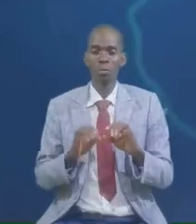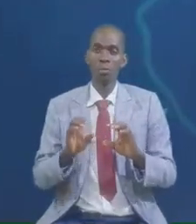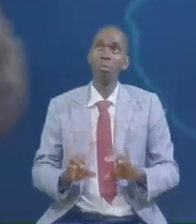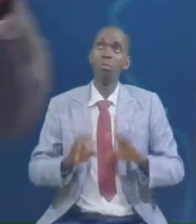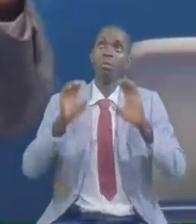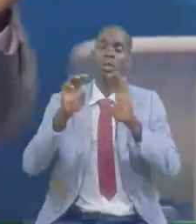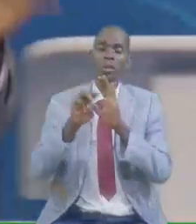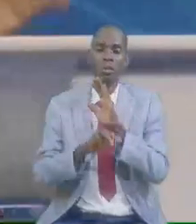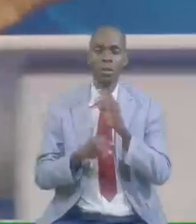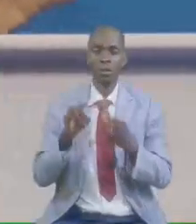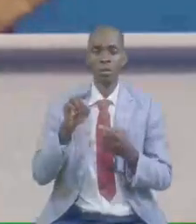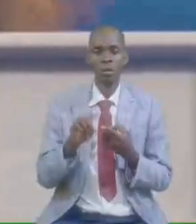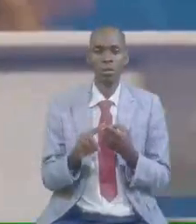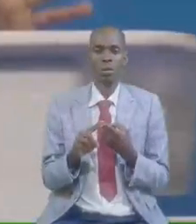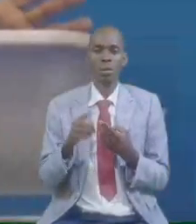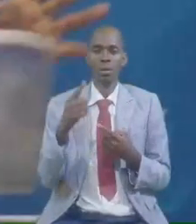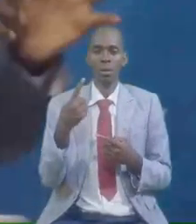l'engagement à